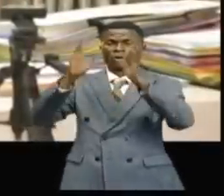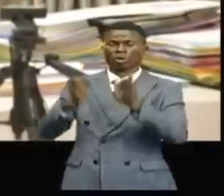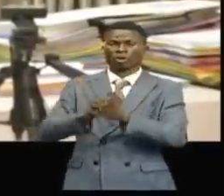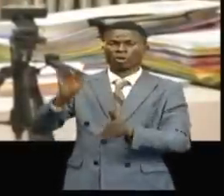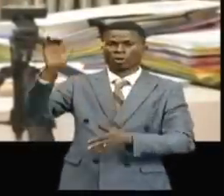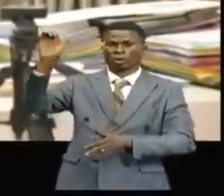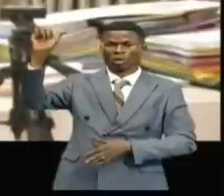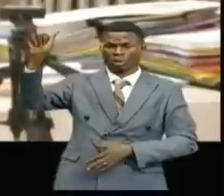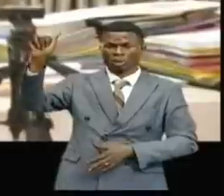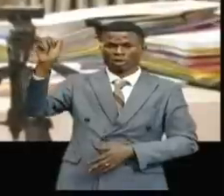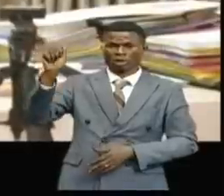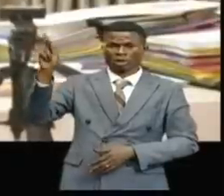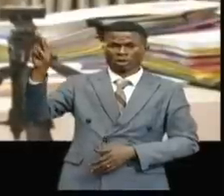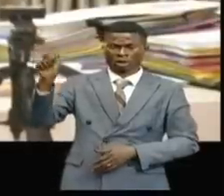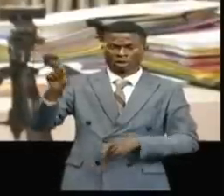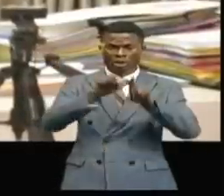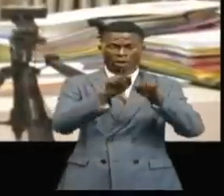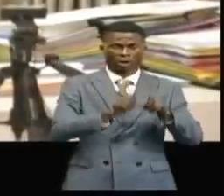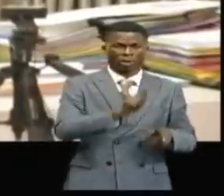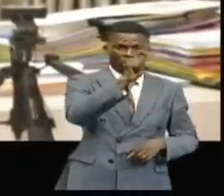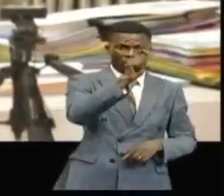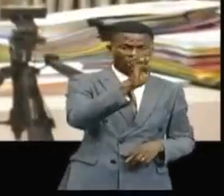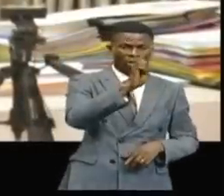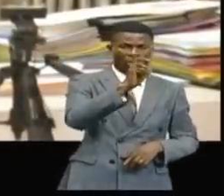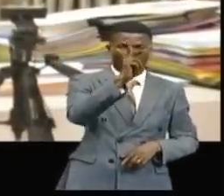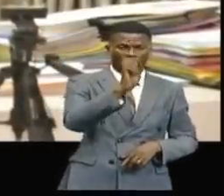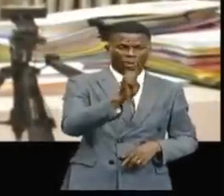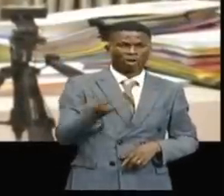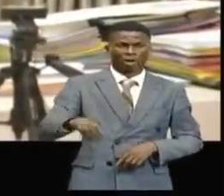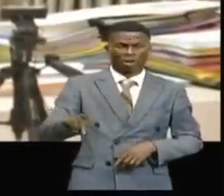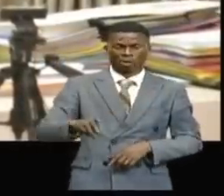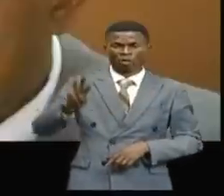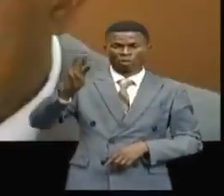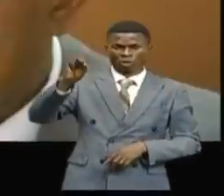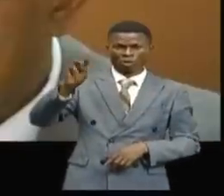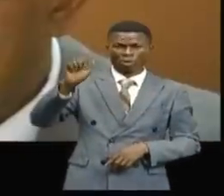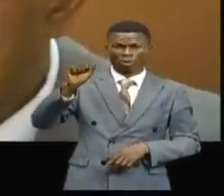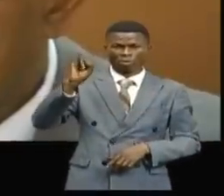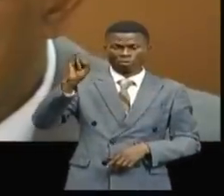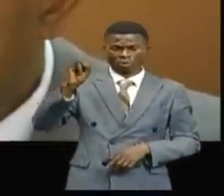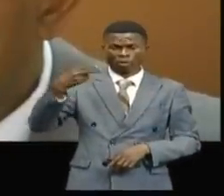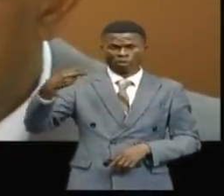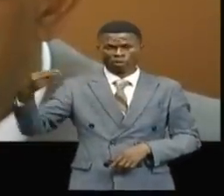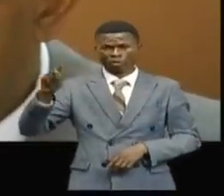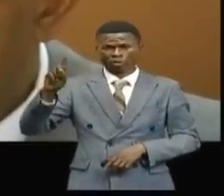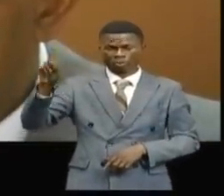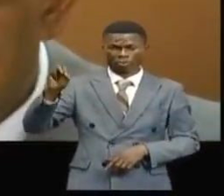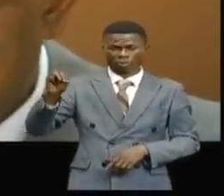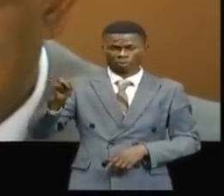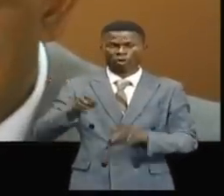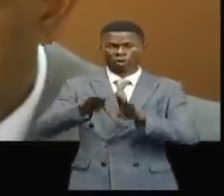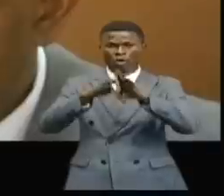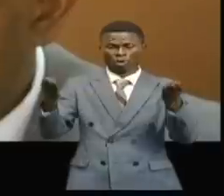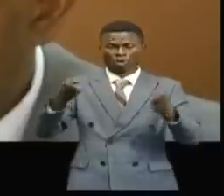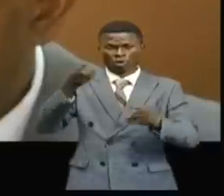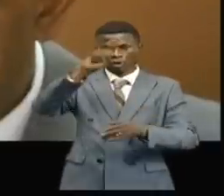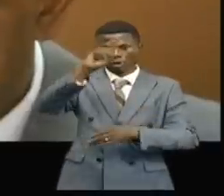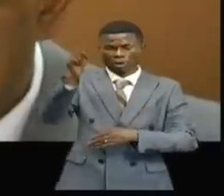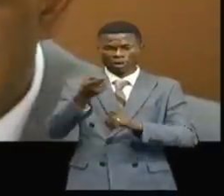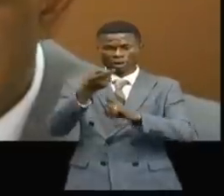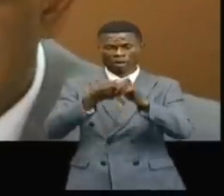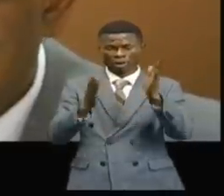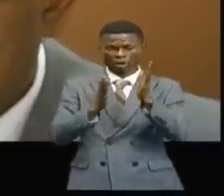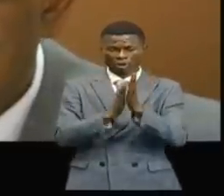Yaka était que dans la province du Maïndombé, l'ouverture le 3 octobre 2022 par le Premier ministre des